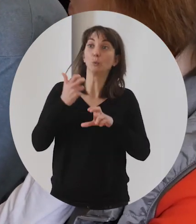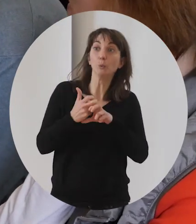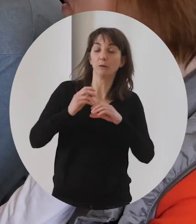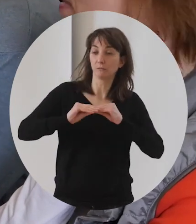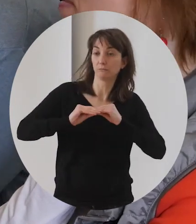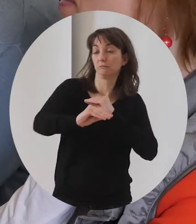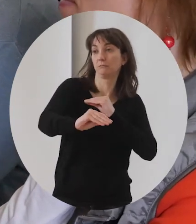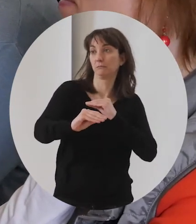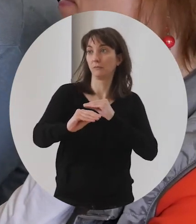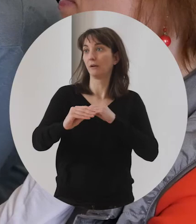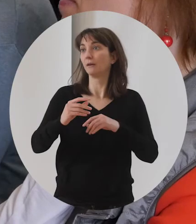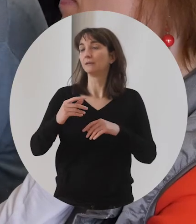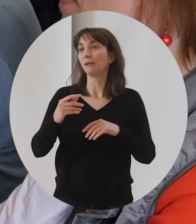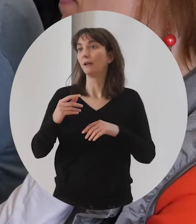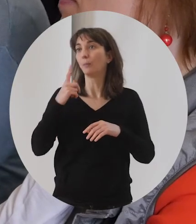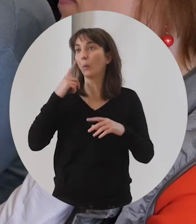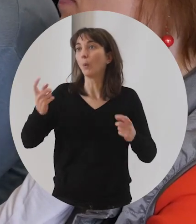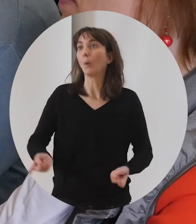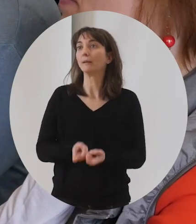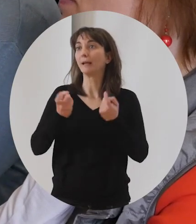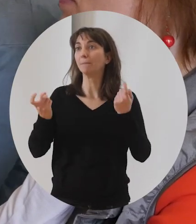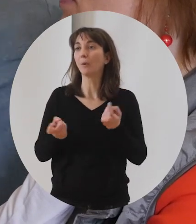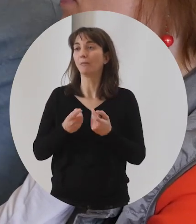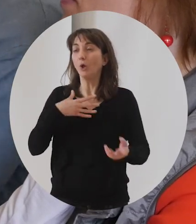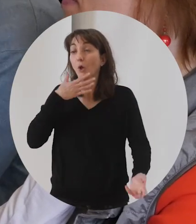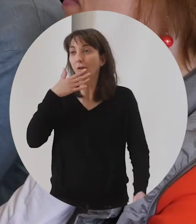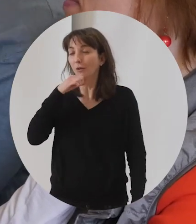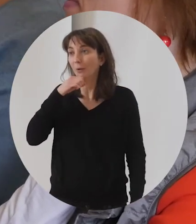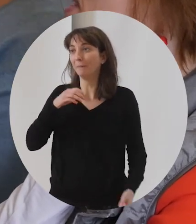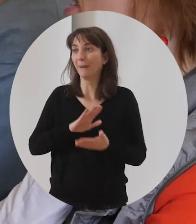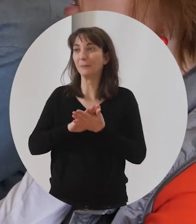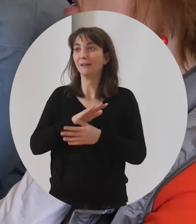être pour libérer, par exemple, les membres